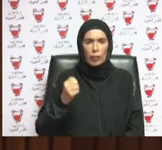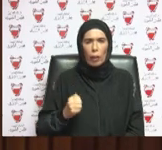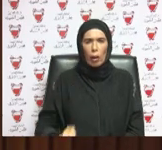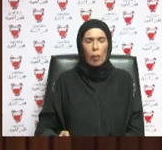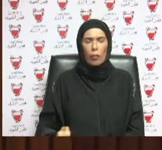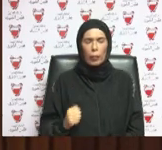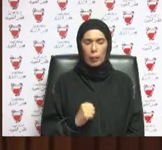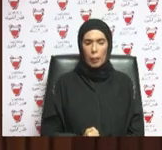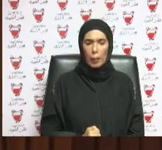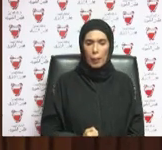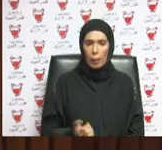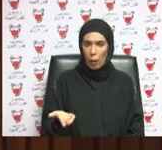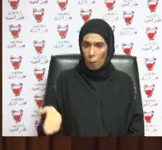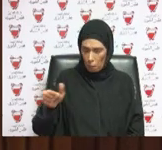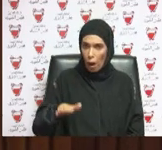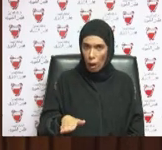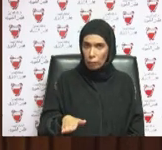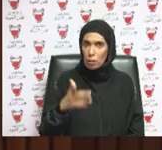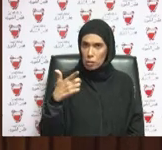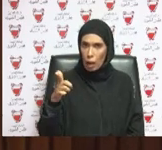وعزتها رحل عننا؟